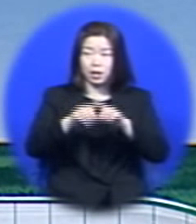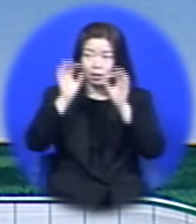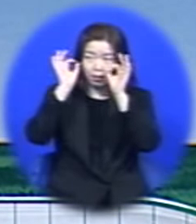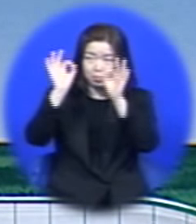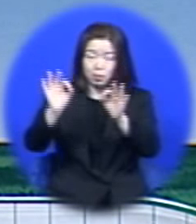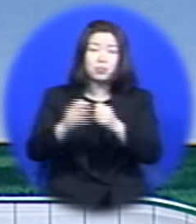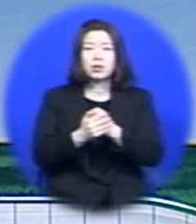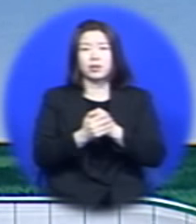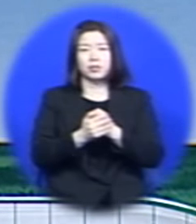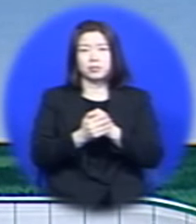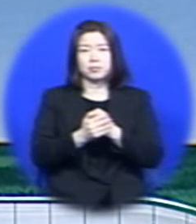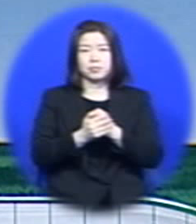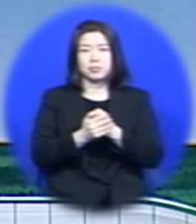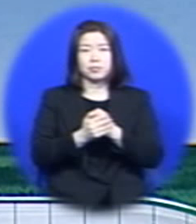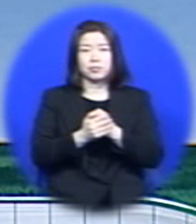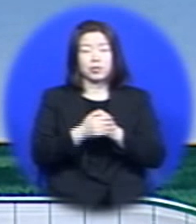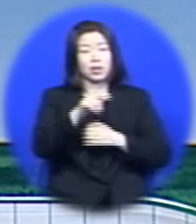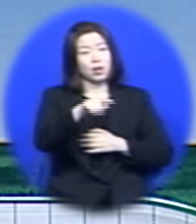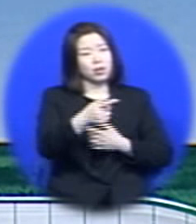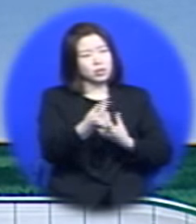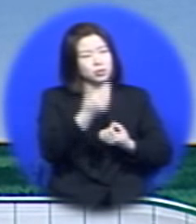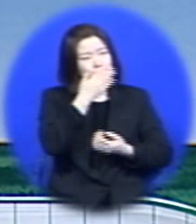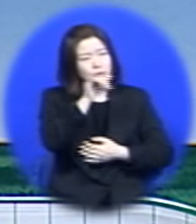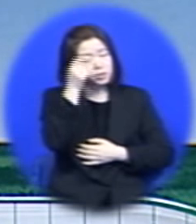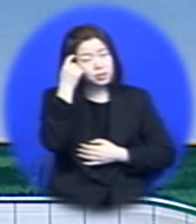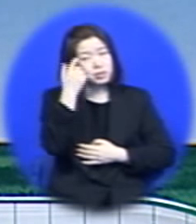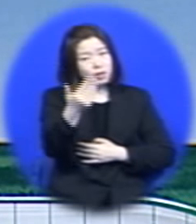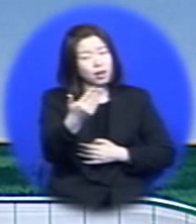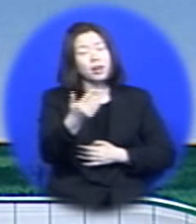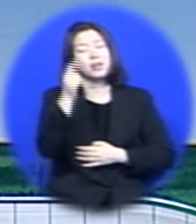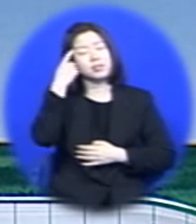보면 이럴 수 있을까 싶어요.